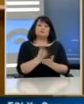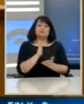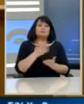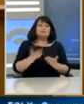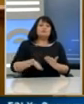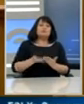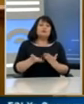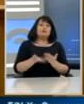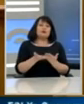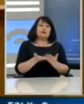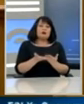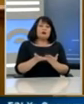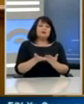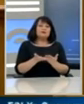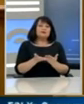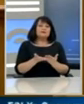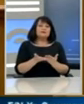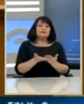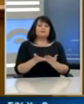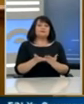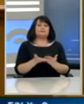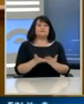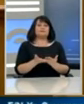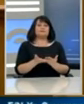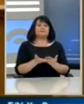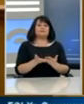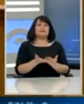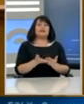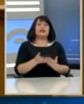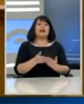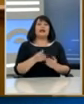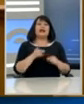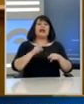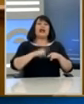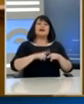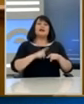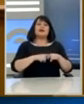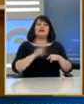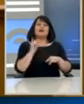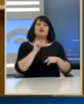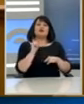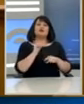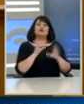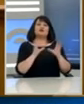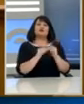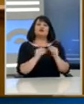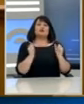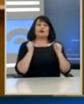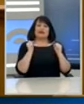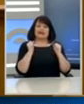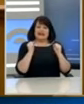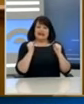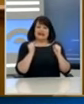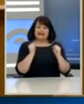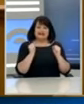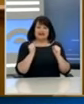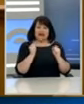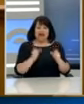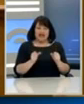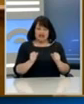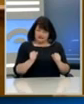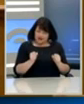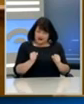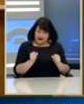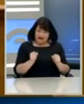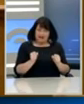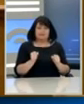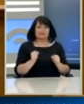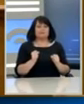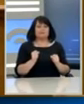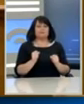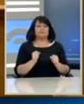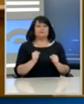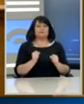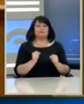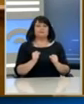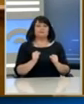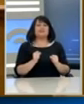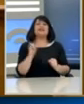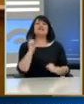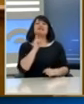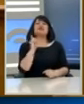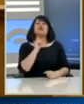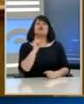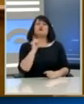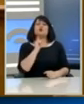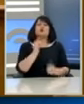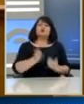λειτουργία του ΕΛΗΝΙΑΕ, του Ελληνικού Ινστιτούτου Υγείας και Ασφάλειας και των Ινστιτούτων που έχουν ιδρυθεί με